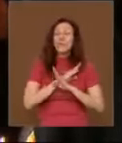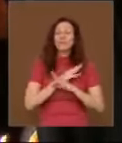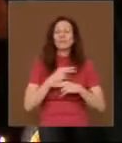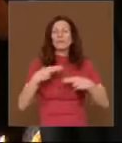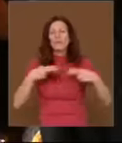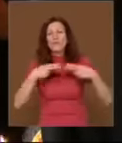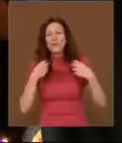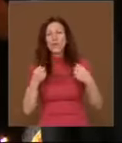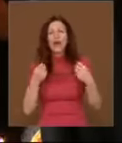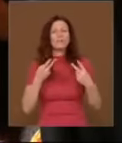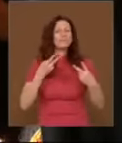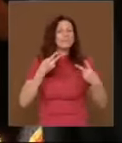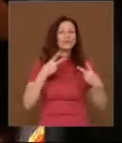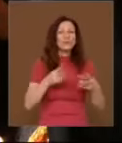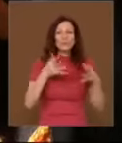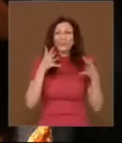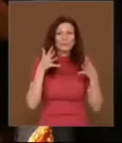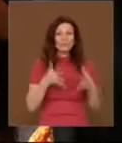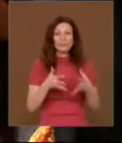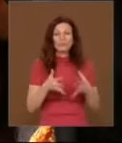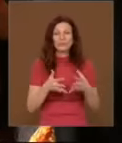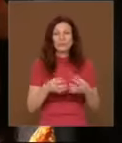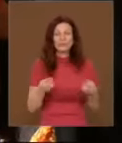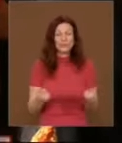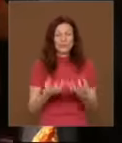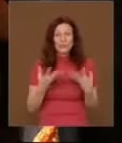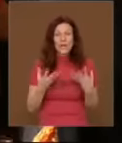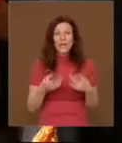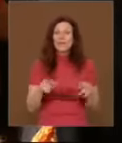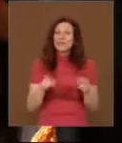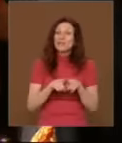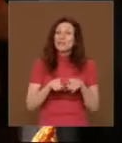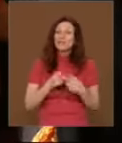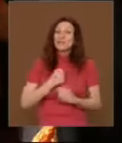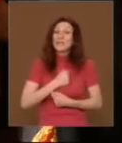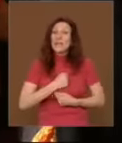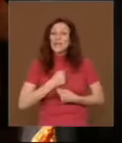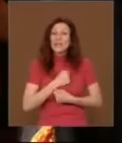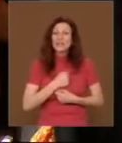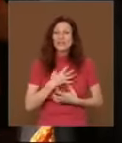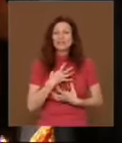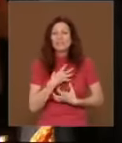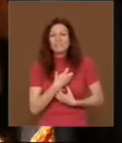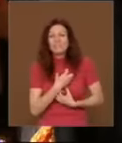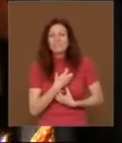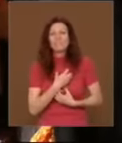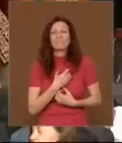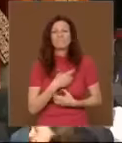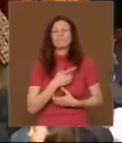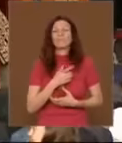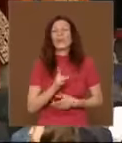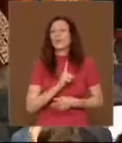война или при друго злощастие, както и за всички страдащи, угнетени и